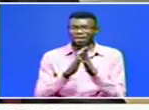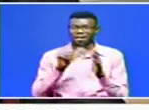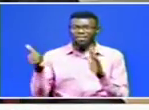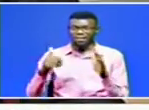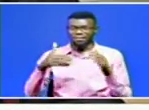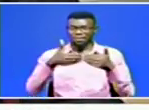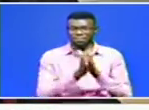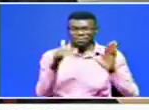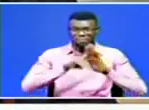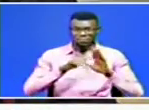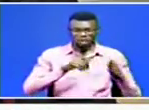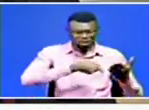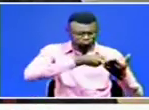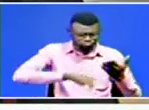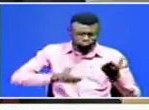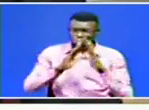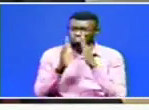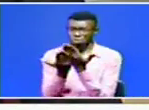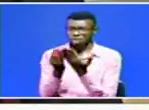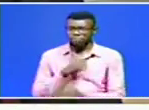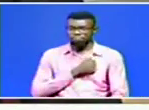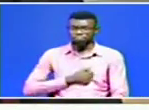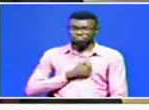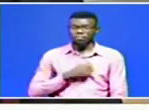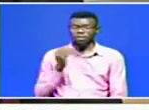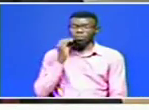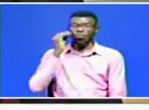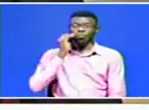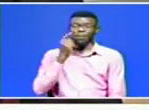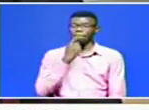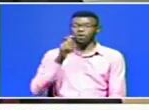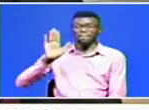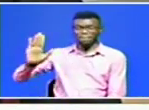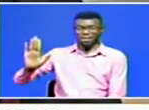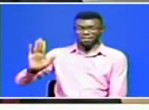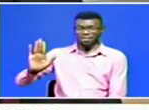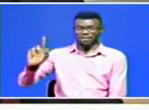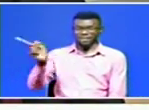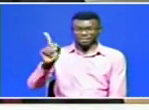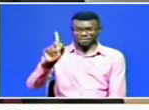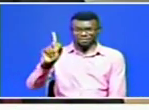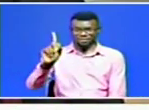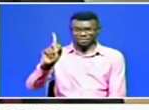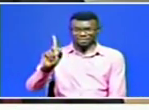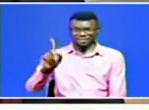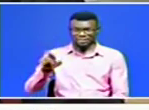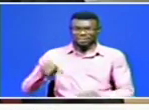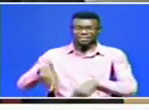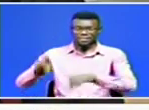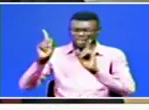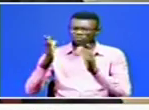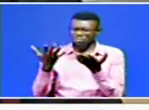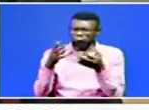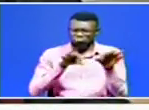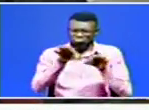sahihi kitabu cha rambirambi nyumbani kwake Mzee Moi katika mtaa wa Cabernet Gardens hapa jijini Nairobi, alikoelezea mchango wa Mzee